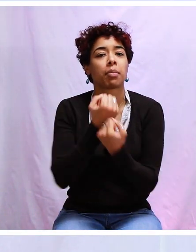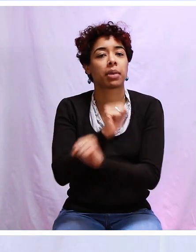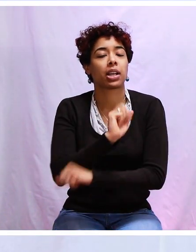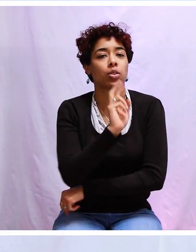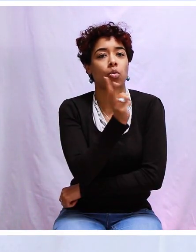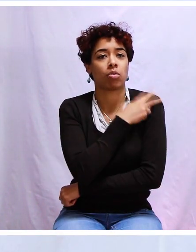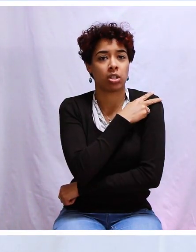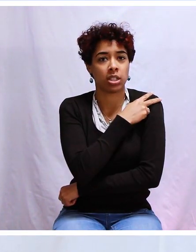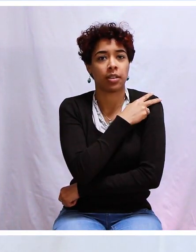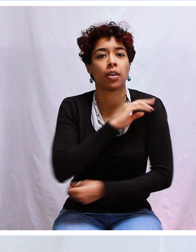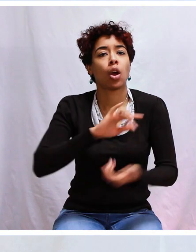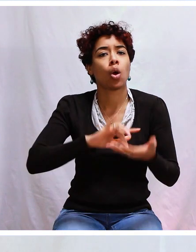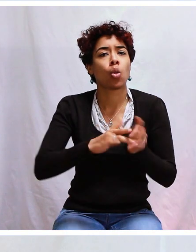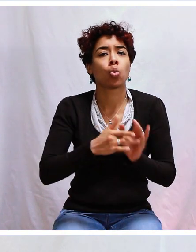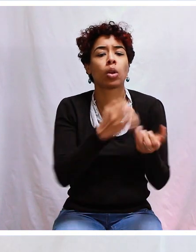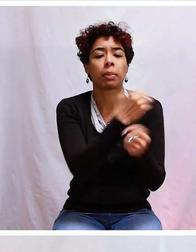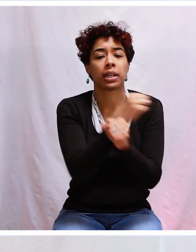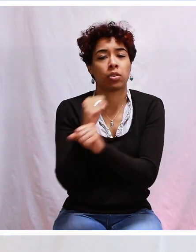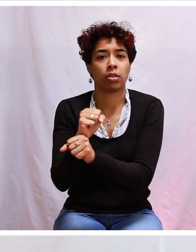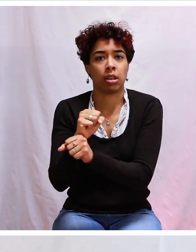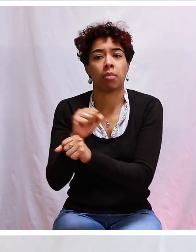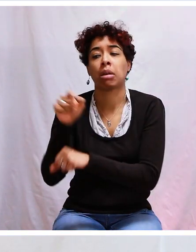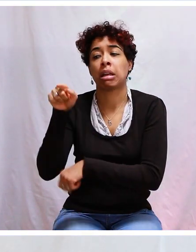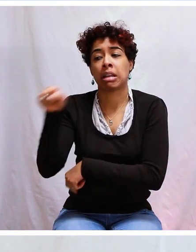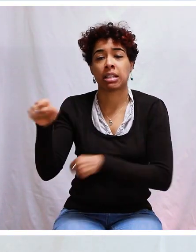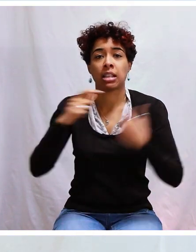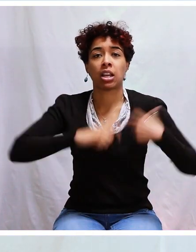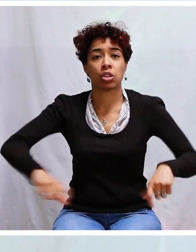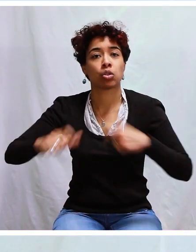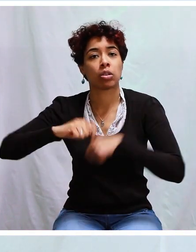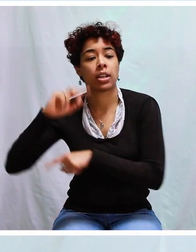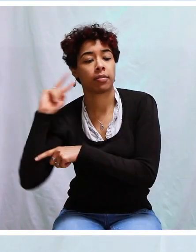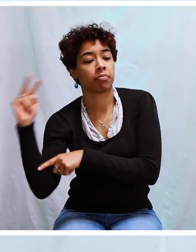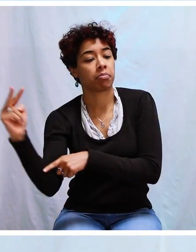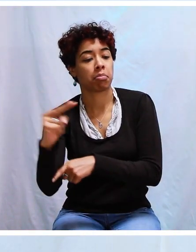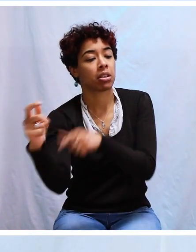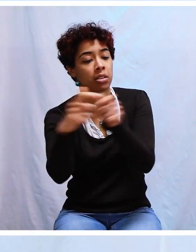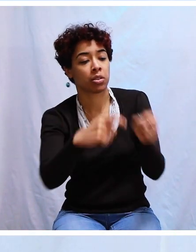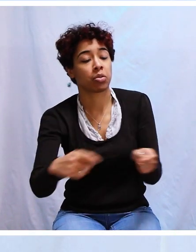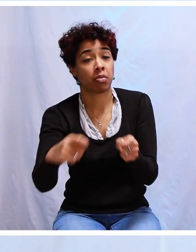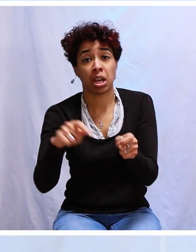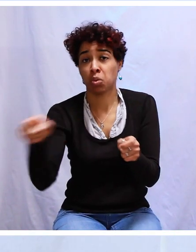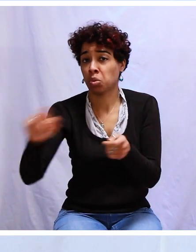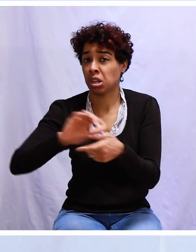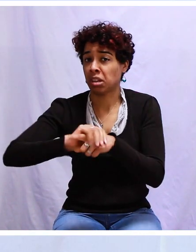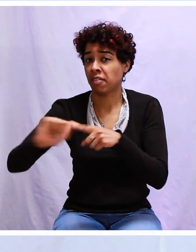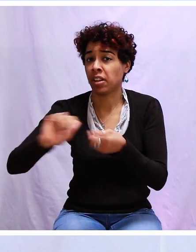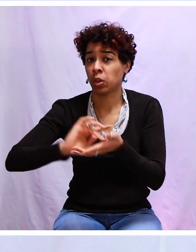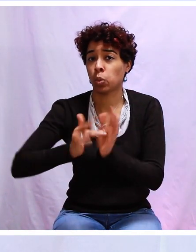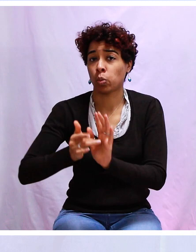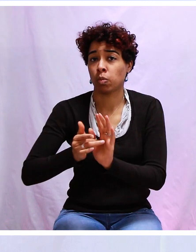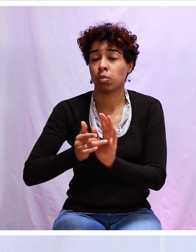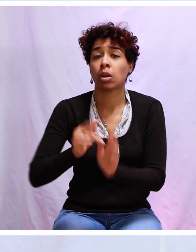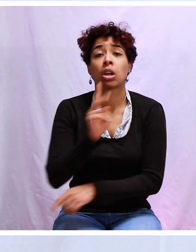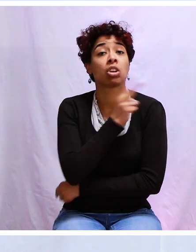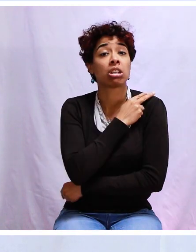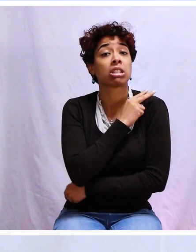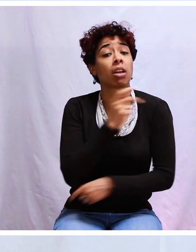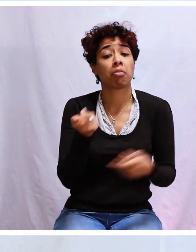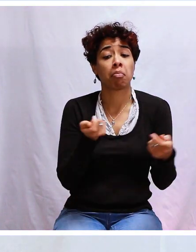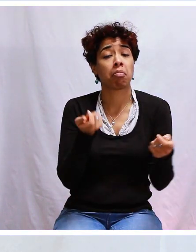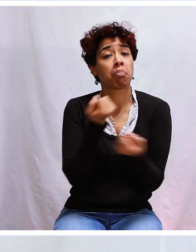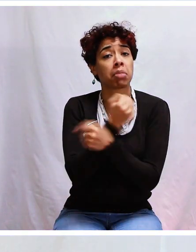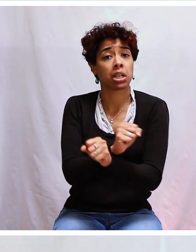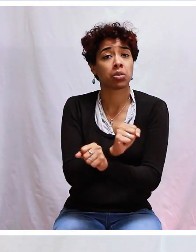surveillance tous les prisonniers qui étaient dans la prison, et rien ne s'y faisait que par lui. Le chef de la prison ne prêtait